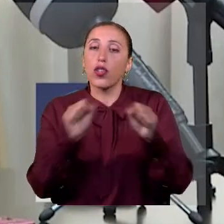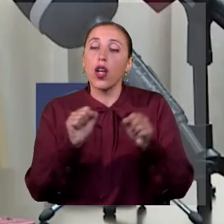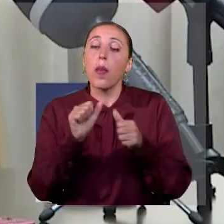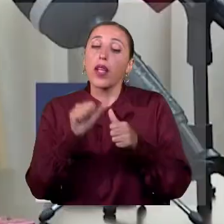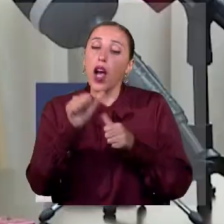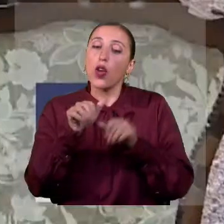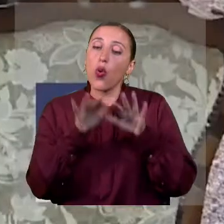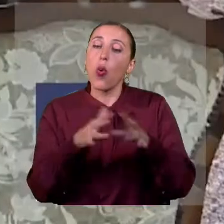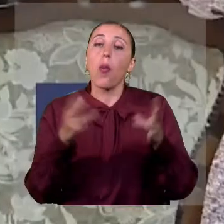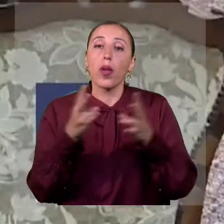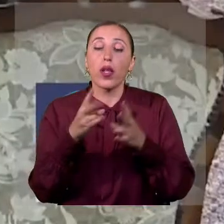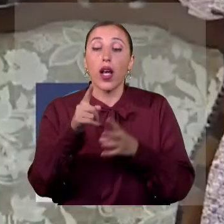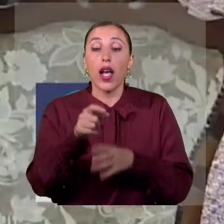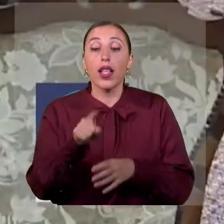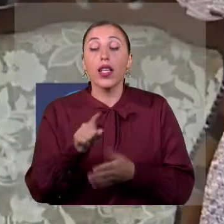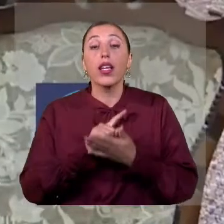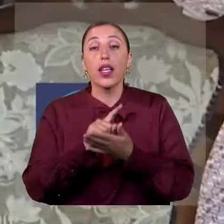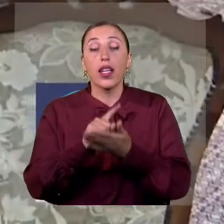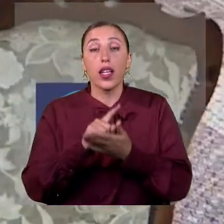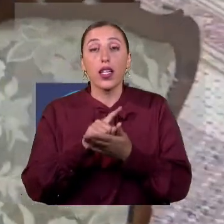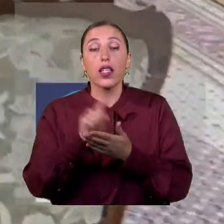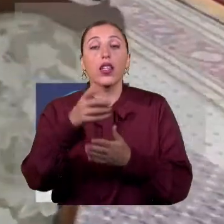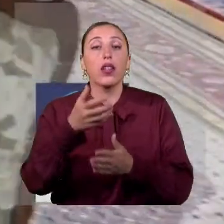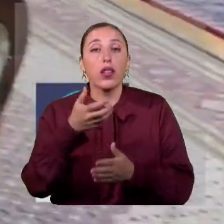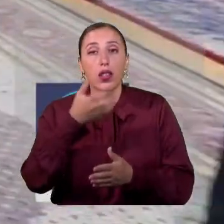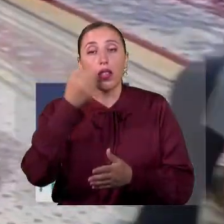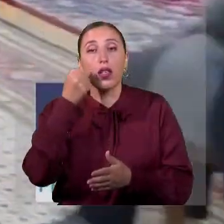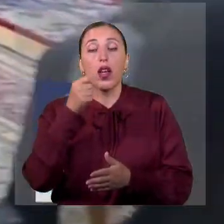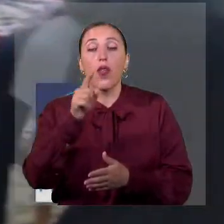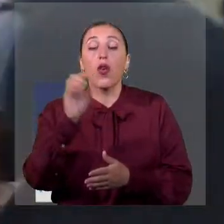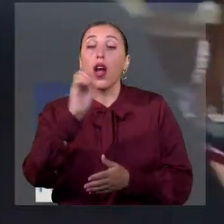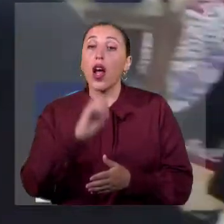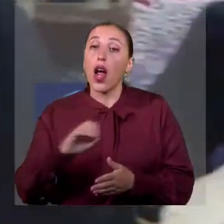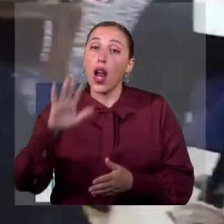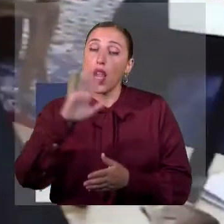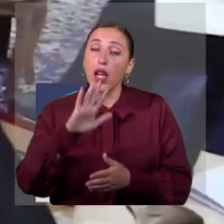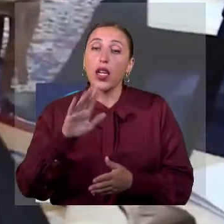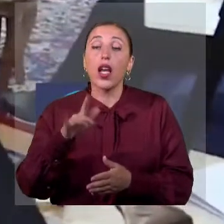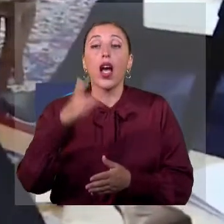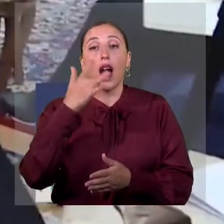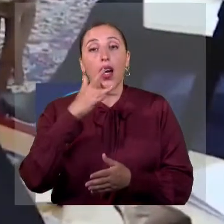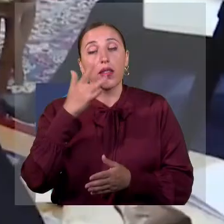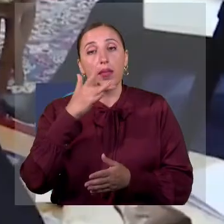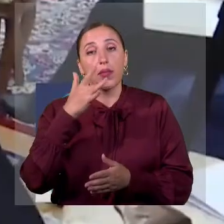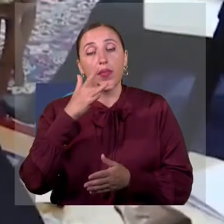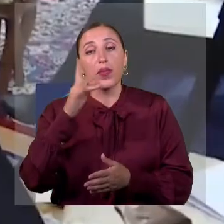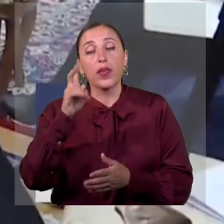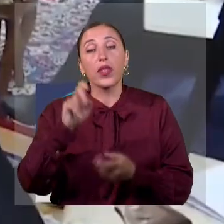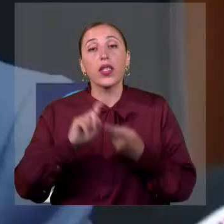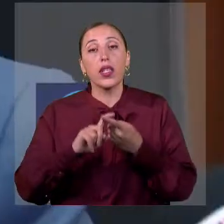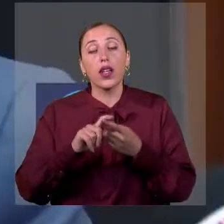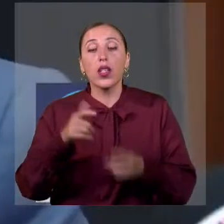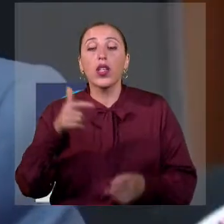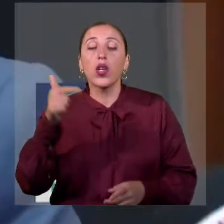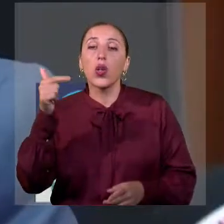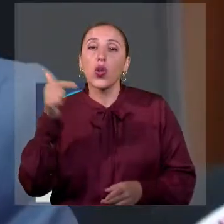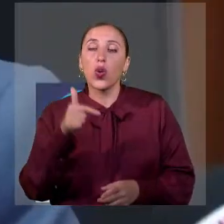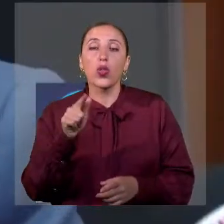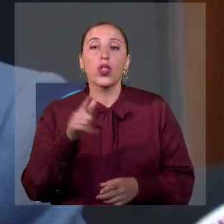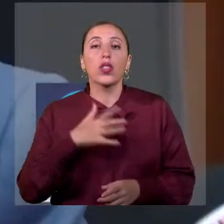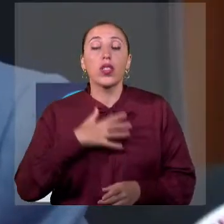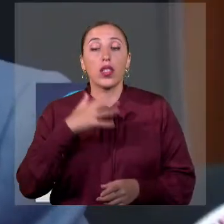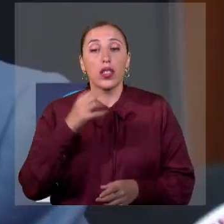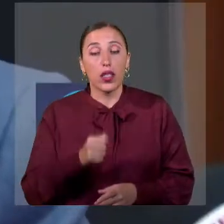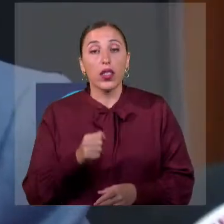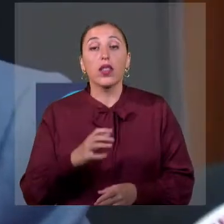ասպուլիսը Ճաղարյանն օգտագործեց որպես արևմուտքի նախ և առաջ Միացյալ Նահանգների հասցեին կոշտ քննադատություն հնչեցնելու ամբիոն, և դա